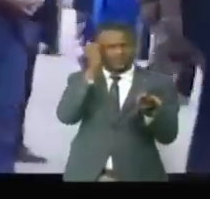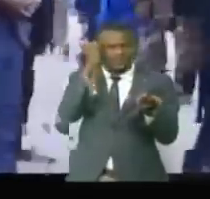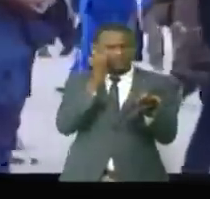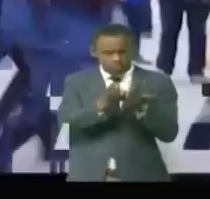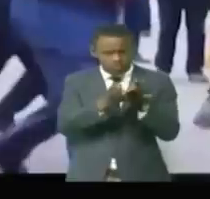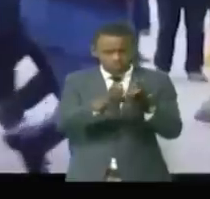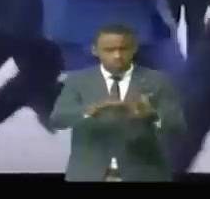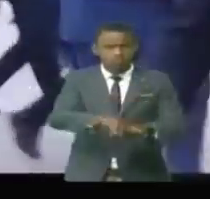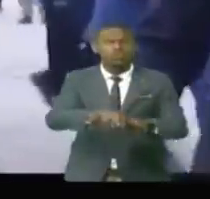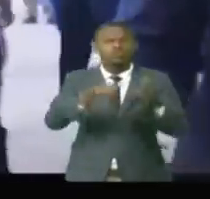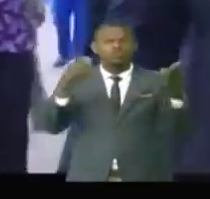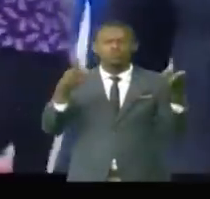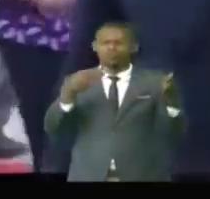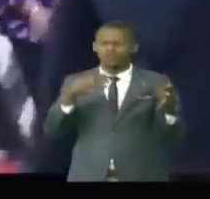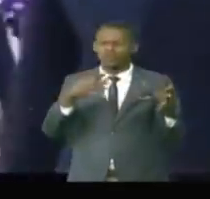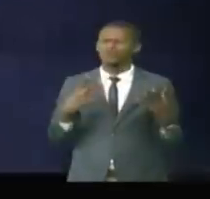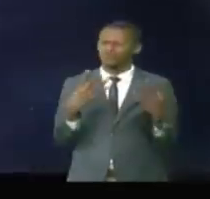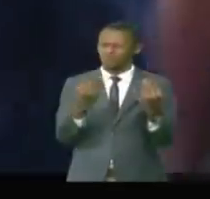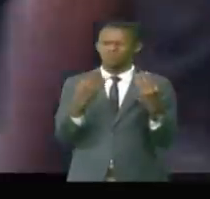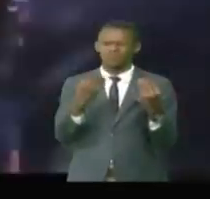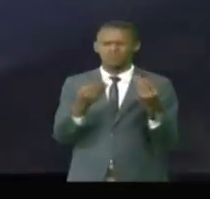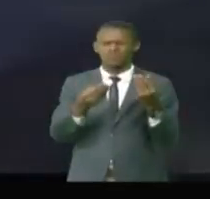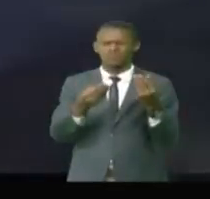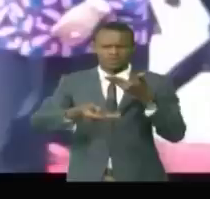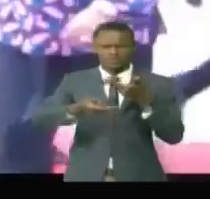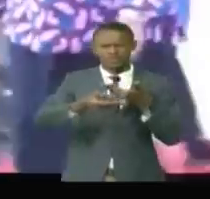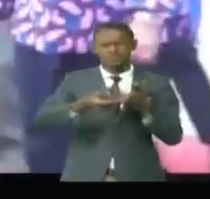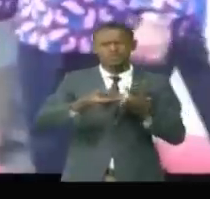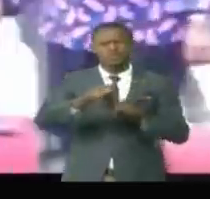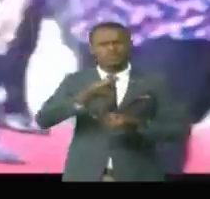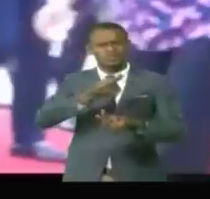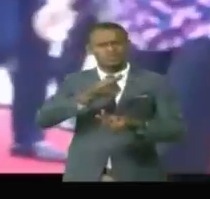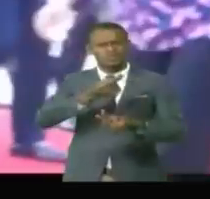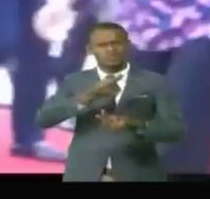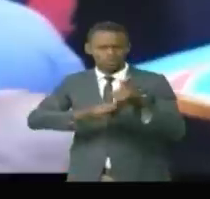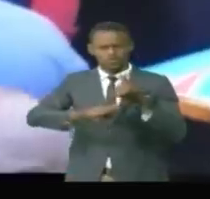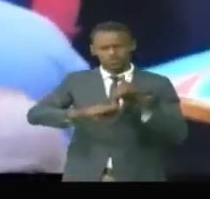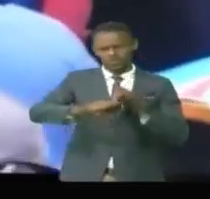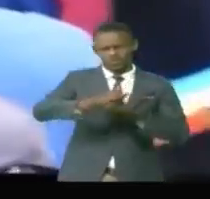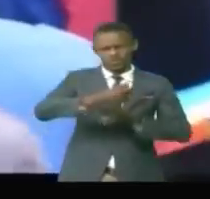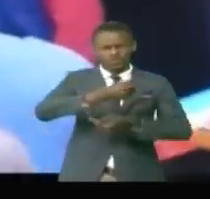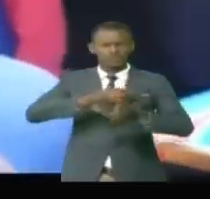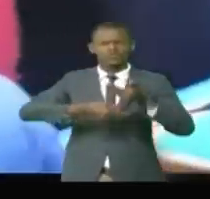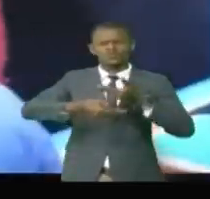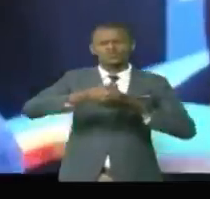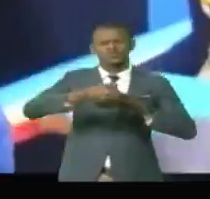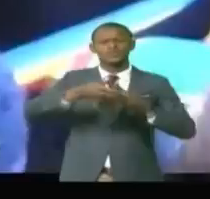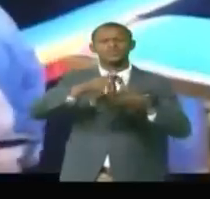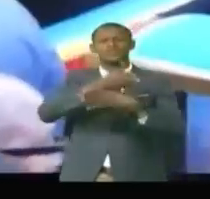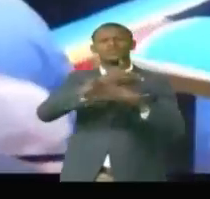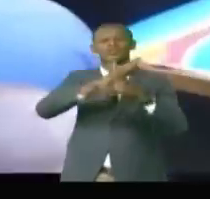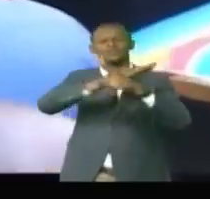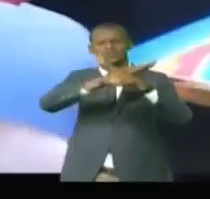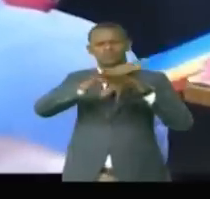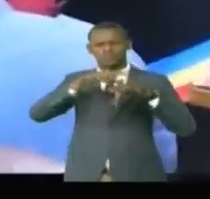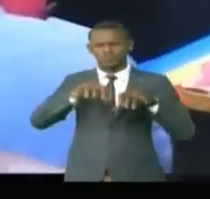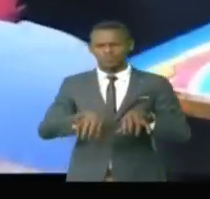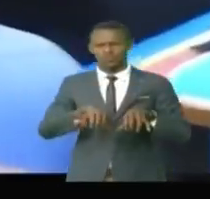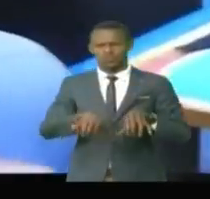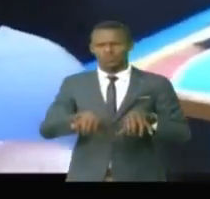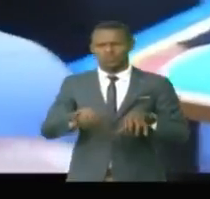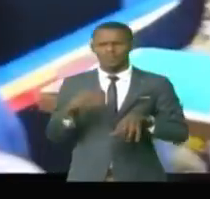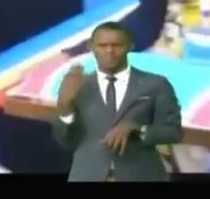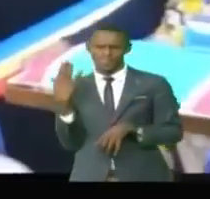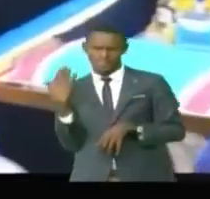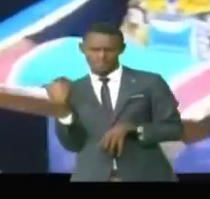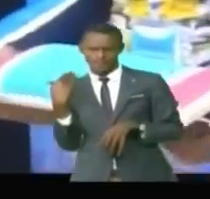République démocratique du Congo, Félix-Antoine Tshisekedi, a officiellement inauguré le port sec Kangaba le mardi 3 octobre dernier. Cette inauguration